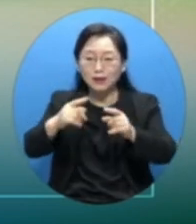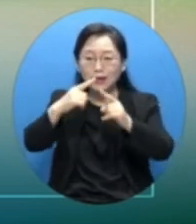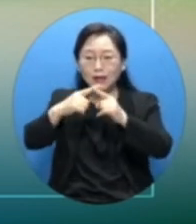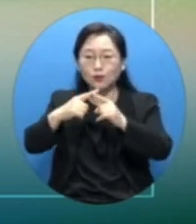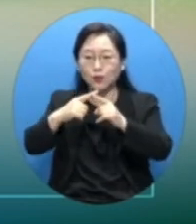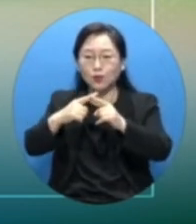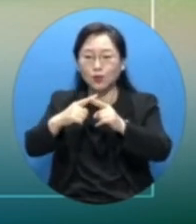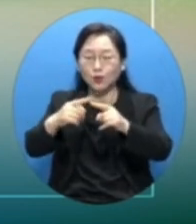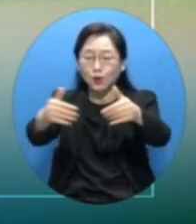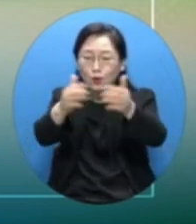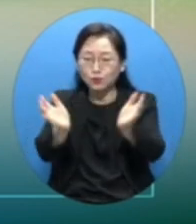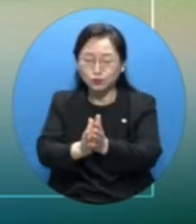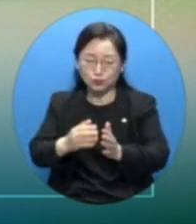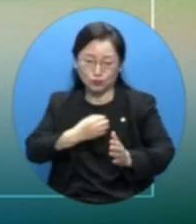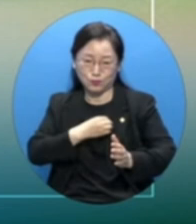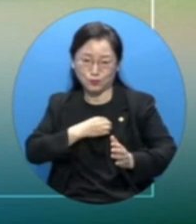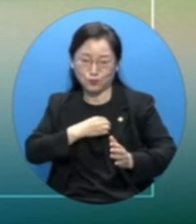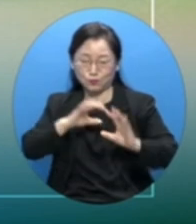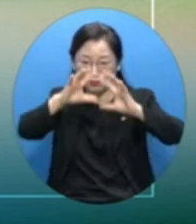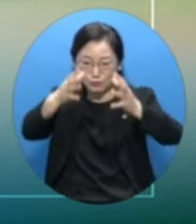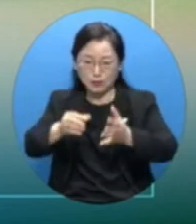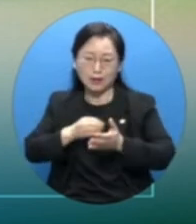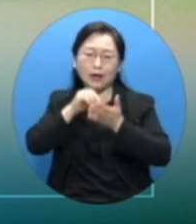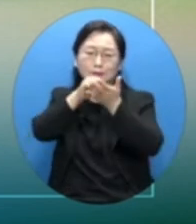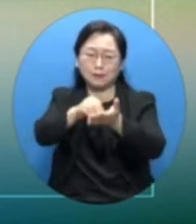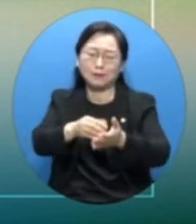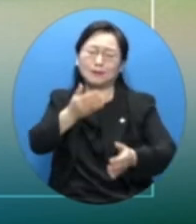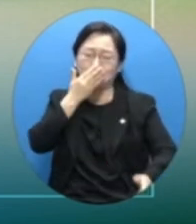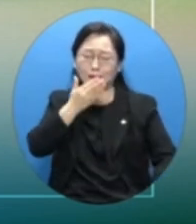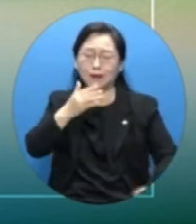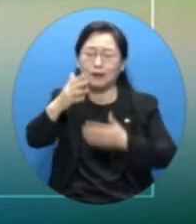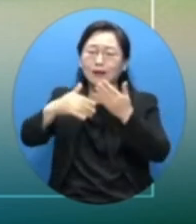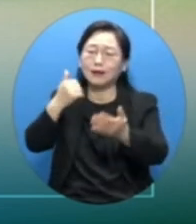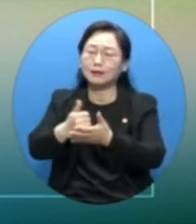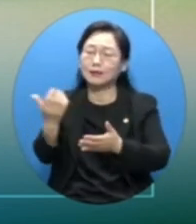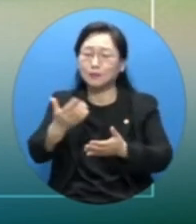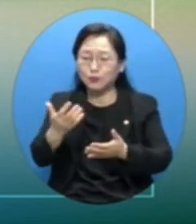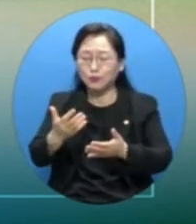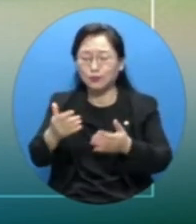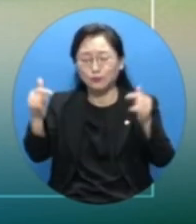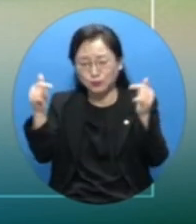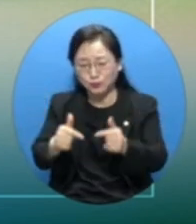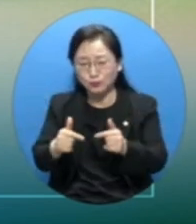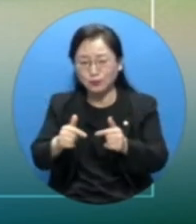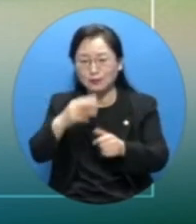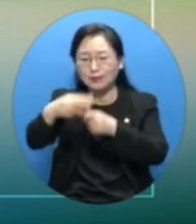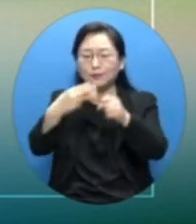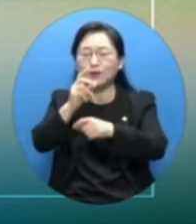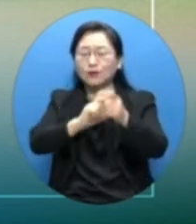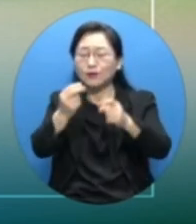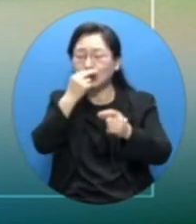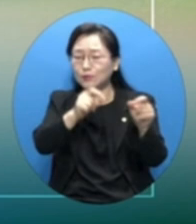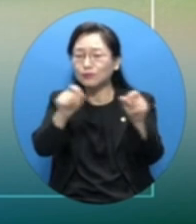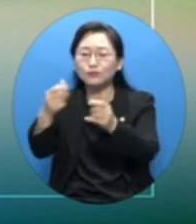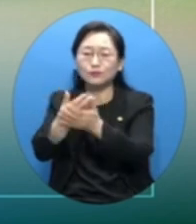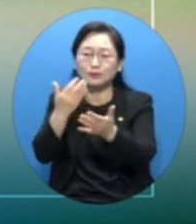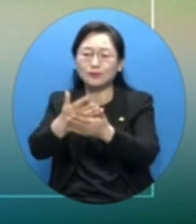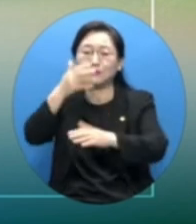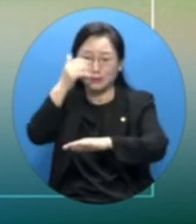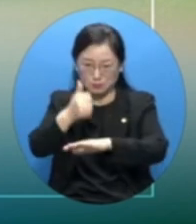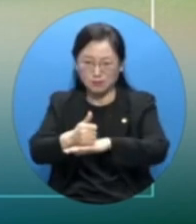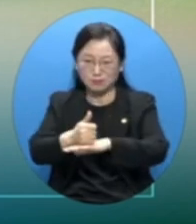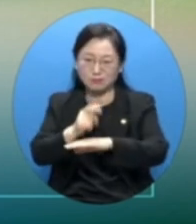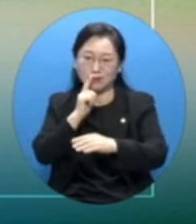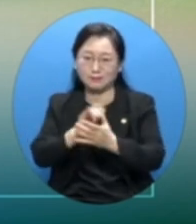간호부의 국제가입도 마무리할 수 있을 터인데 하나님 아픔을 덜어주시고 3년만 더 살게 해 주십시오. 마지막 죽기 전에 이와 같은